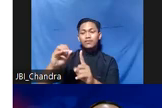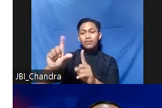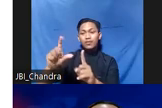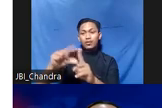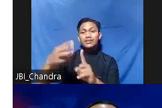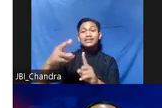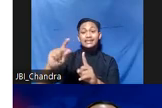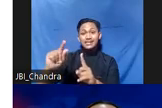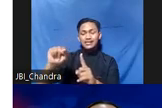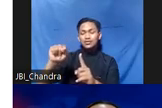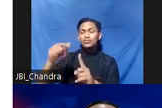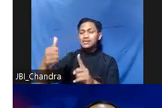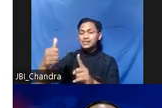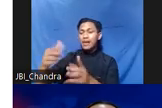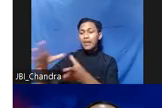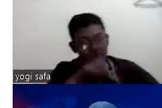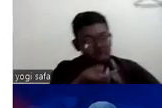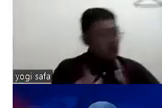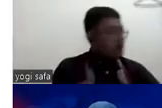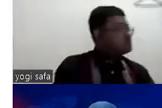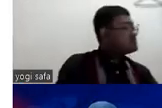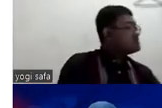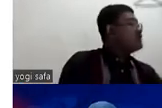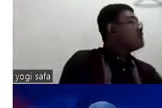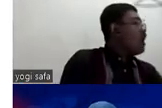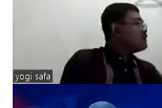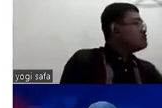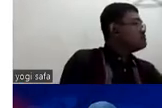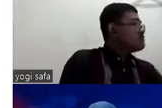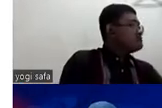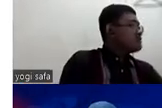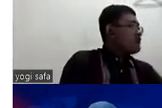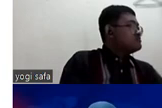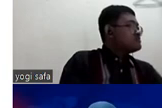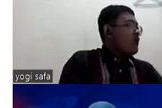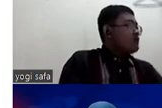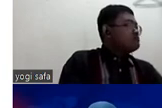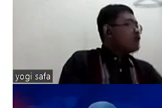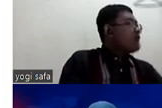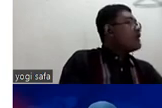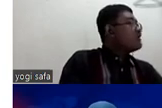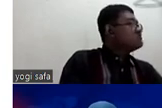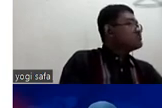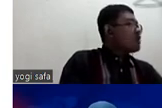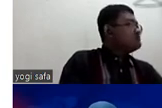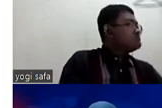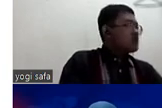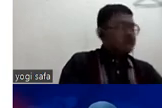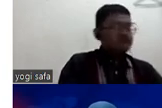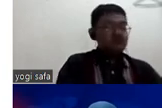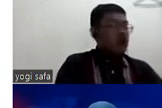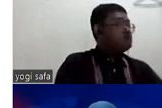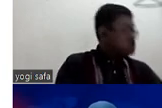menggunakan menu ini kalau temen-temen ingin membuat folder ini bisa menggunakan menu